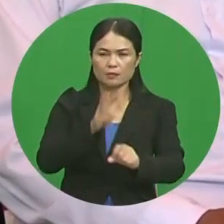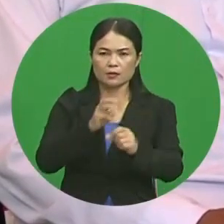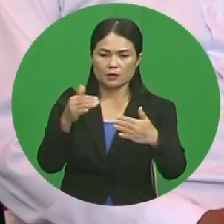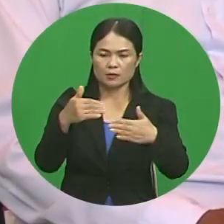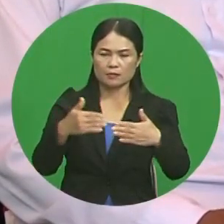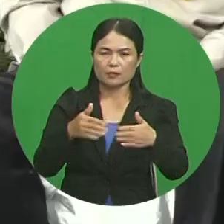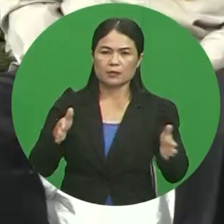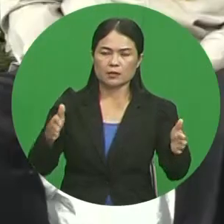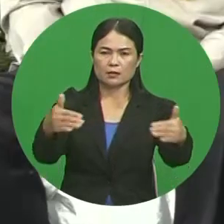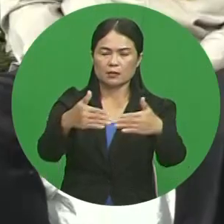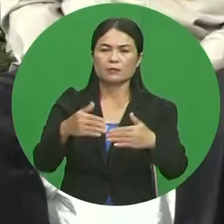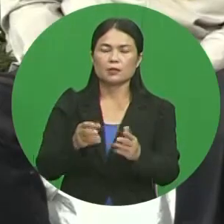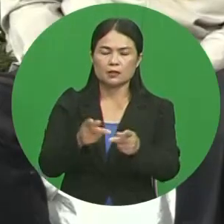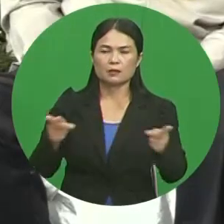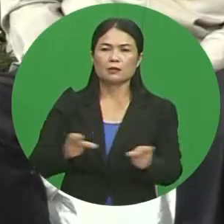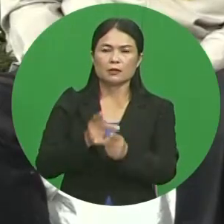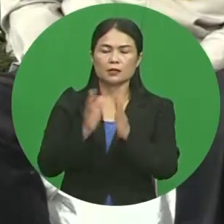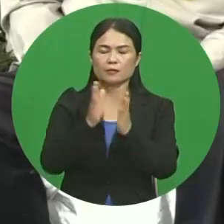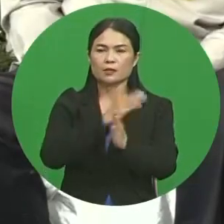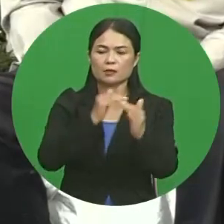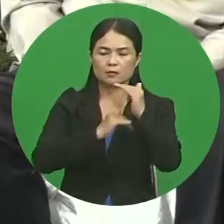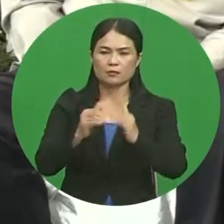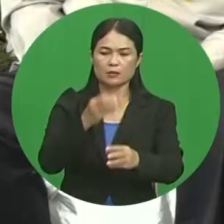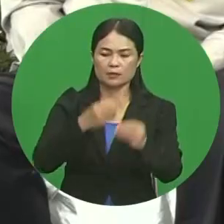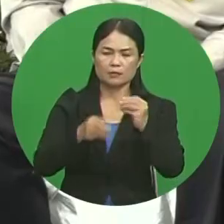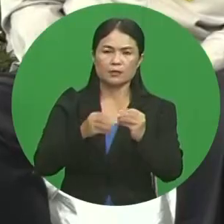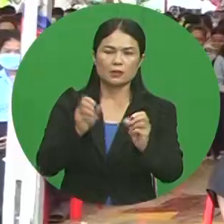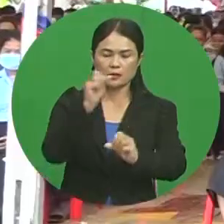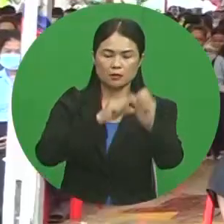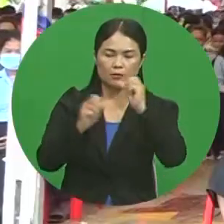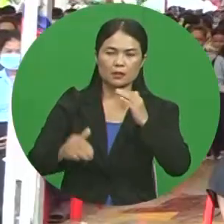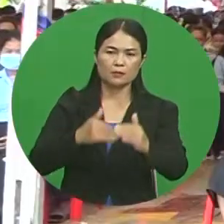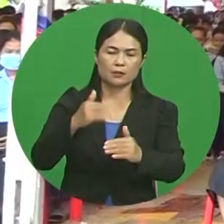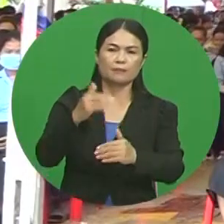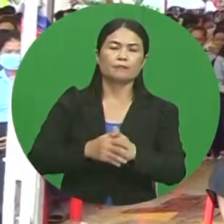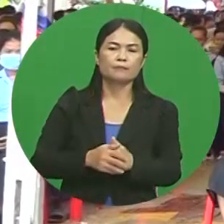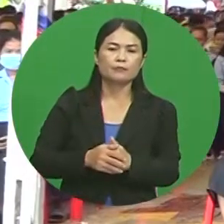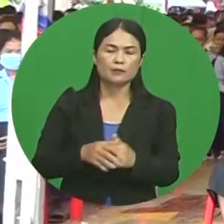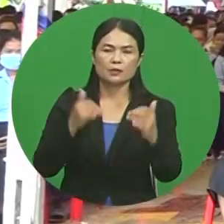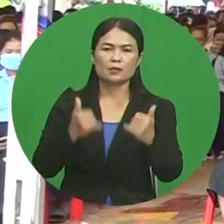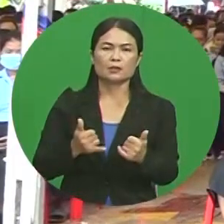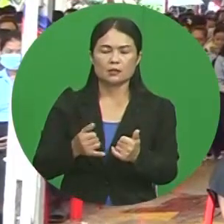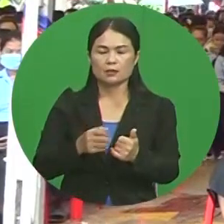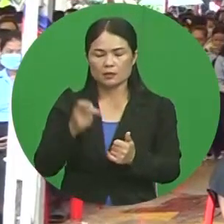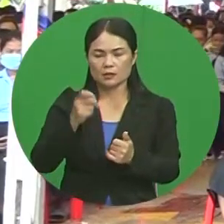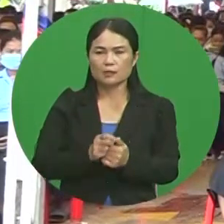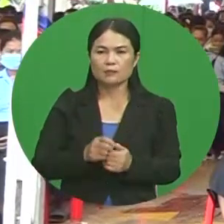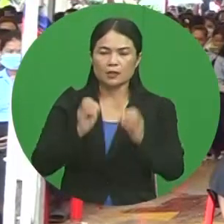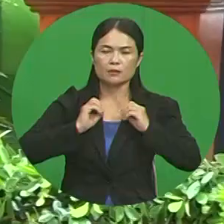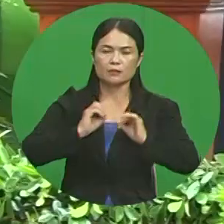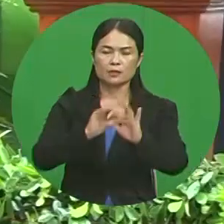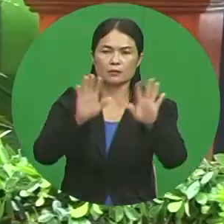គ្រប់ទីអារាមវត្តត្រូវបានកសាងនិងជួសជុលកែលម្អជាបន្តបន្ទាប់ទាំងនេះដោយទឹកចិត្តសទ្ធាជ្រះ